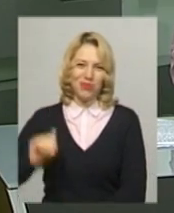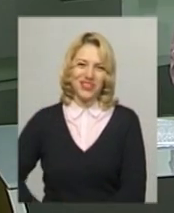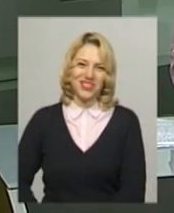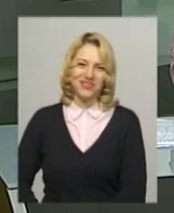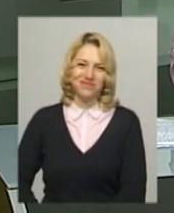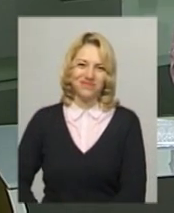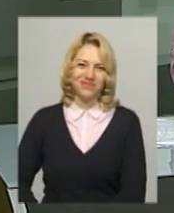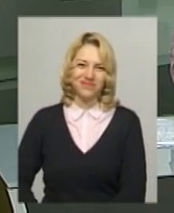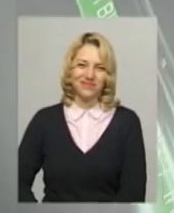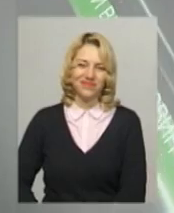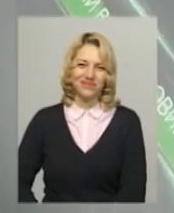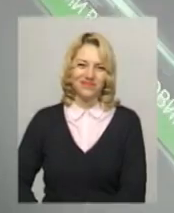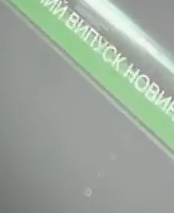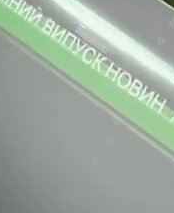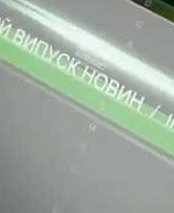залишаєтесь з нами.